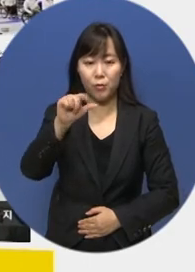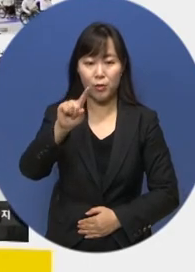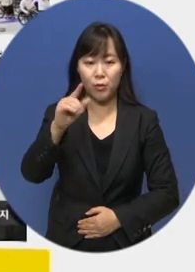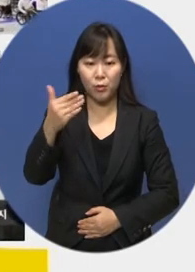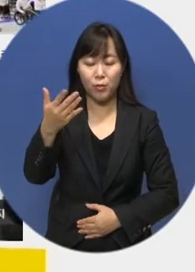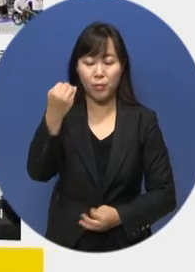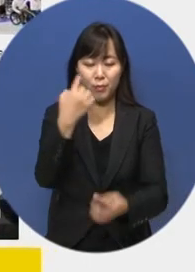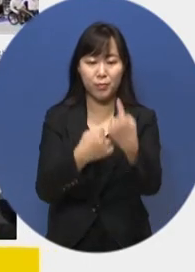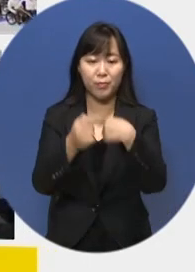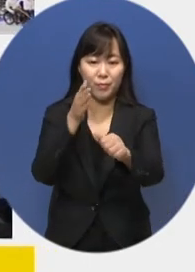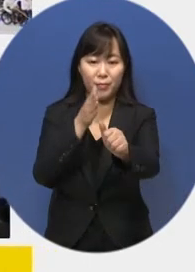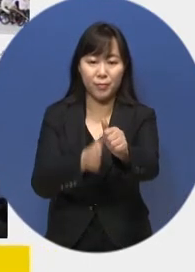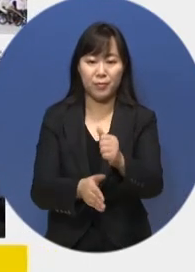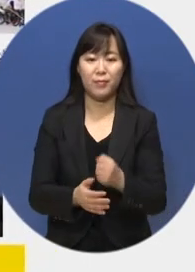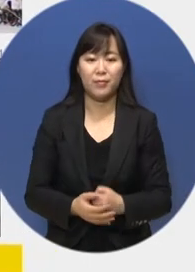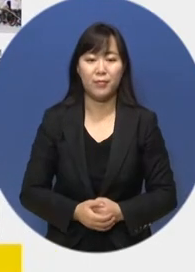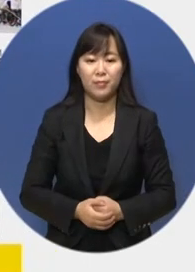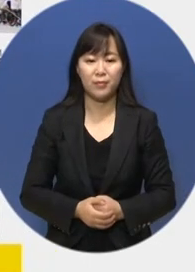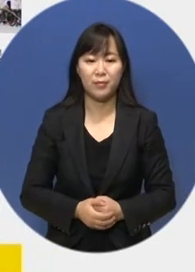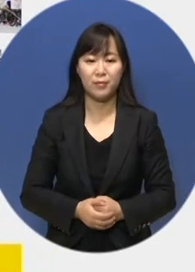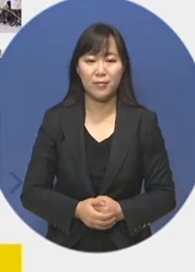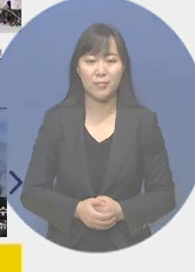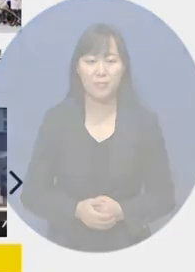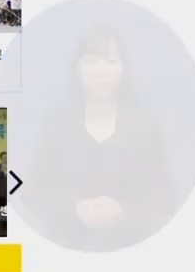전화번호 02-2655-9519로 많은 제보 바랍니다.